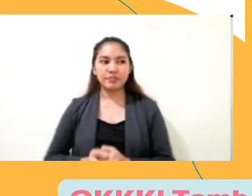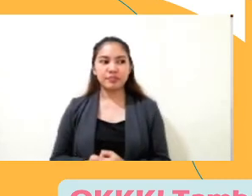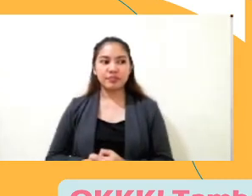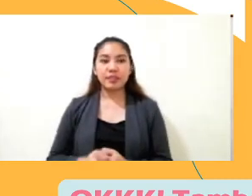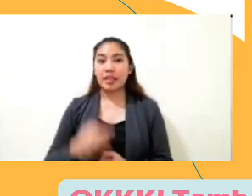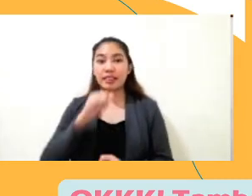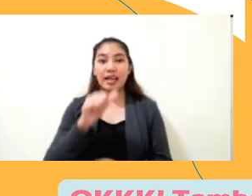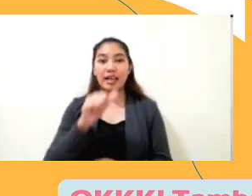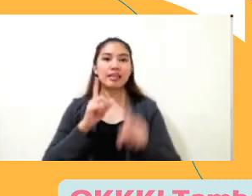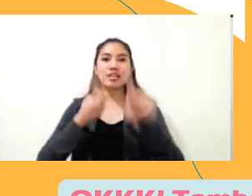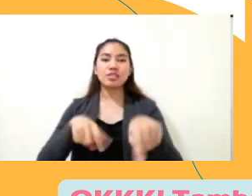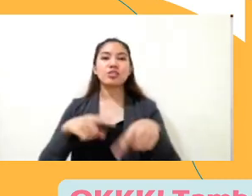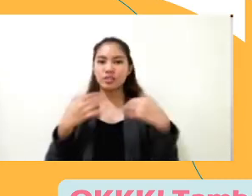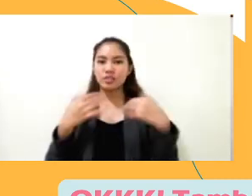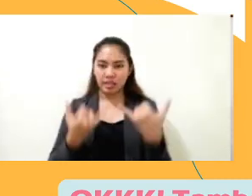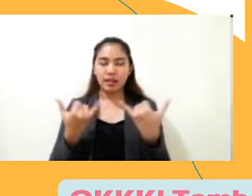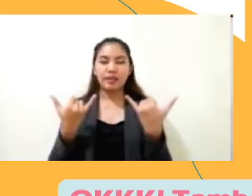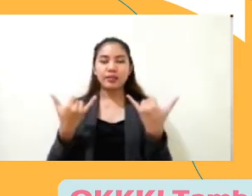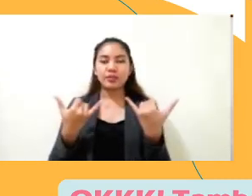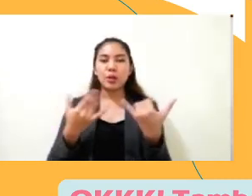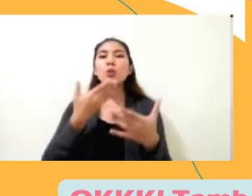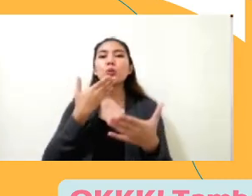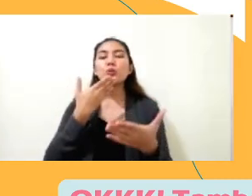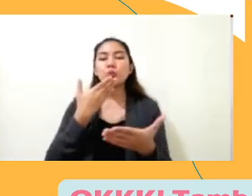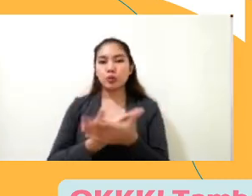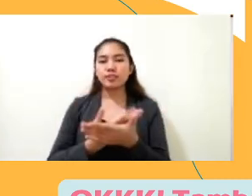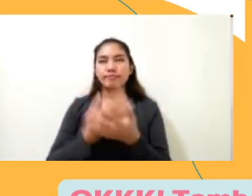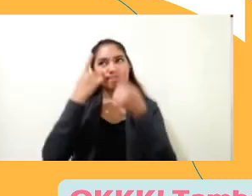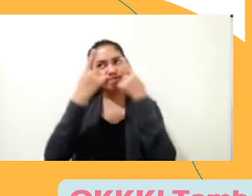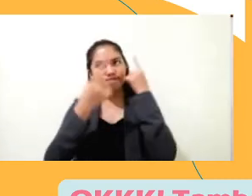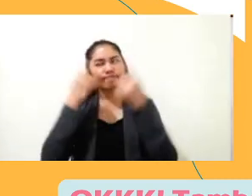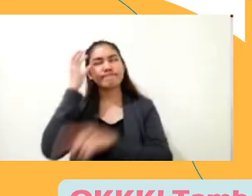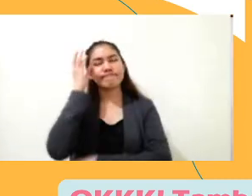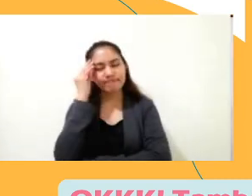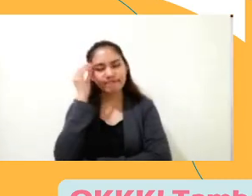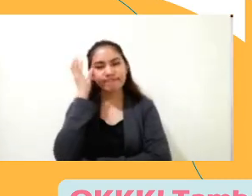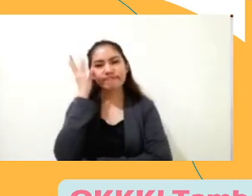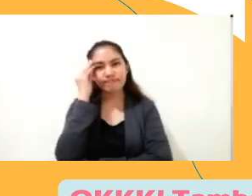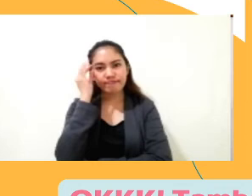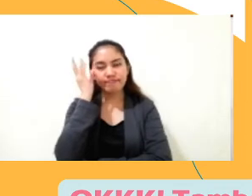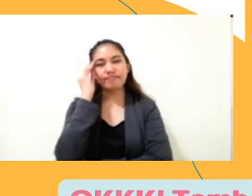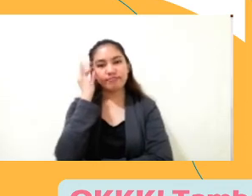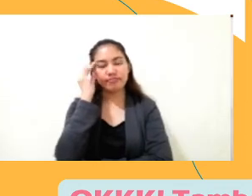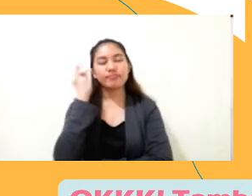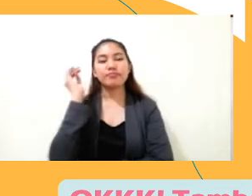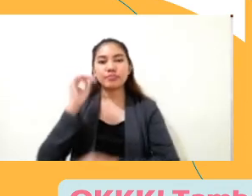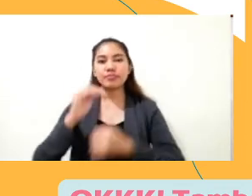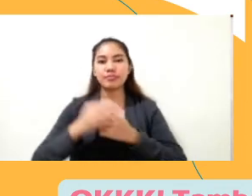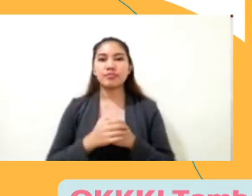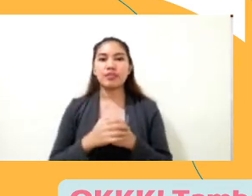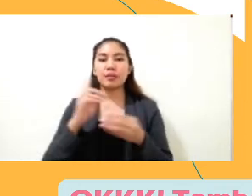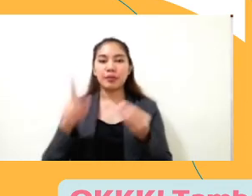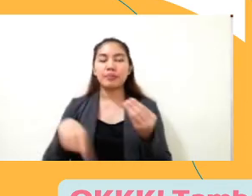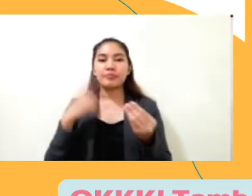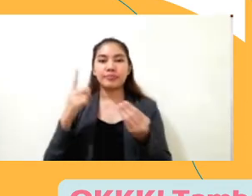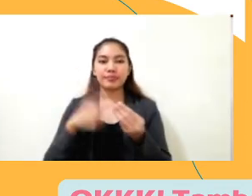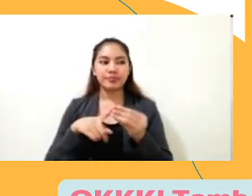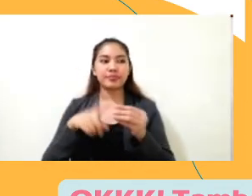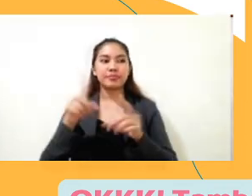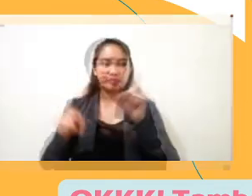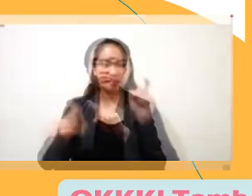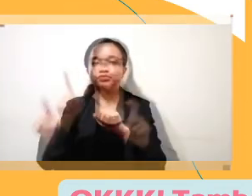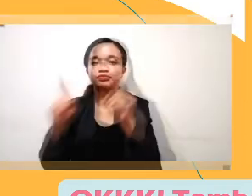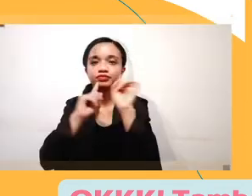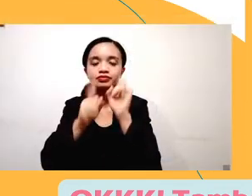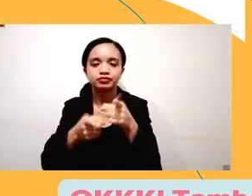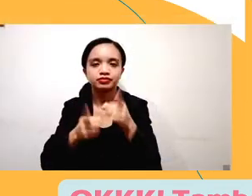dapat sagutin ngayon na. Magandang pinag-iisipan natin, pinagre-reflecta natin yung ibang mga tanong na hindi pa